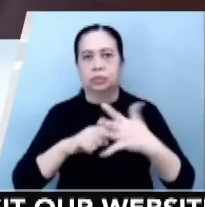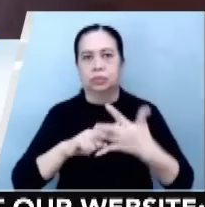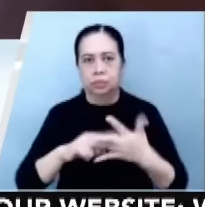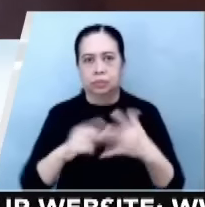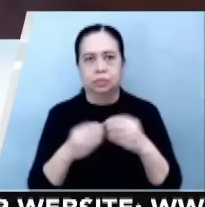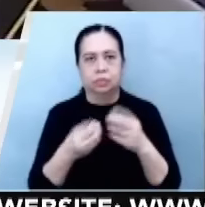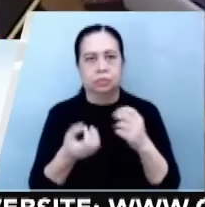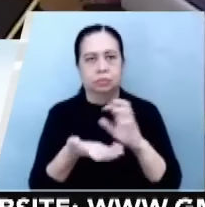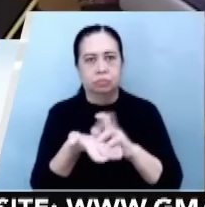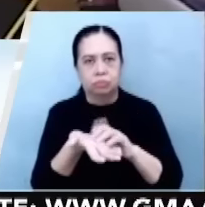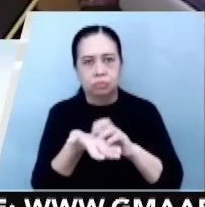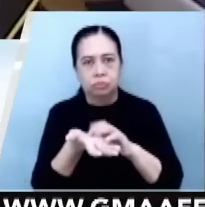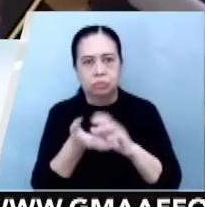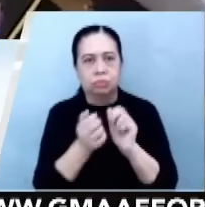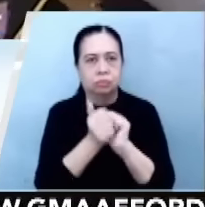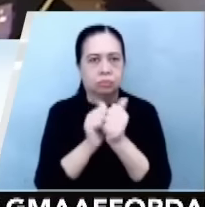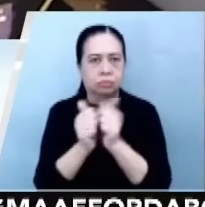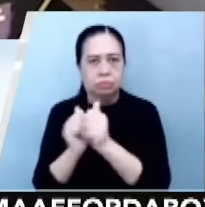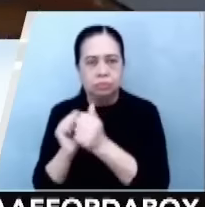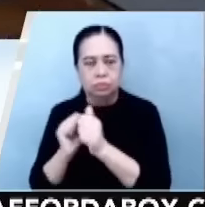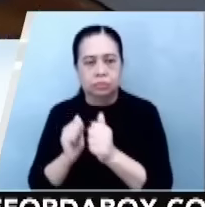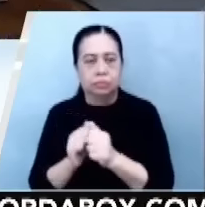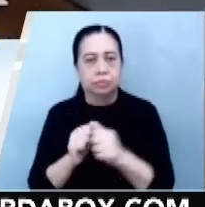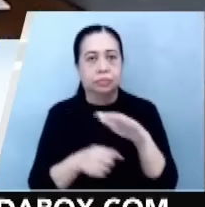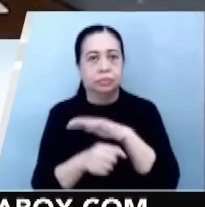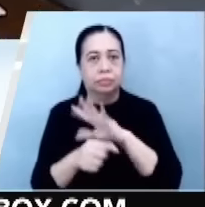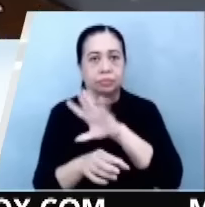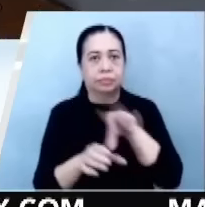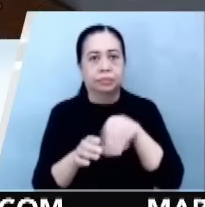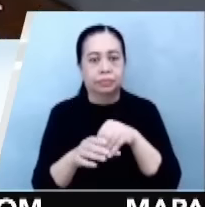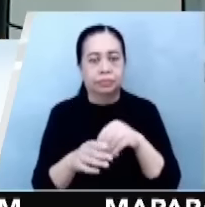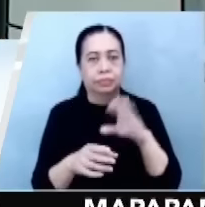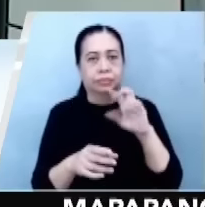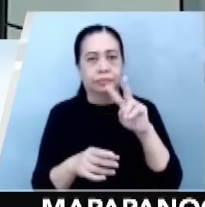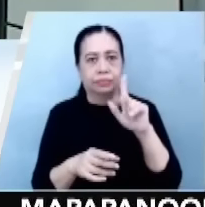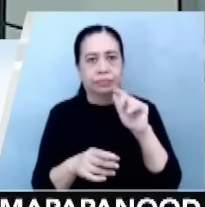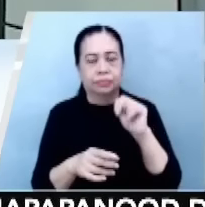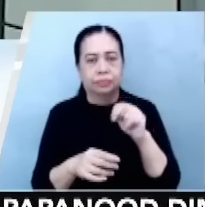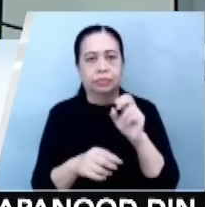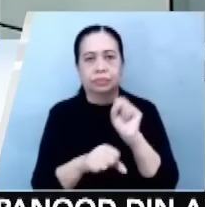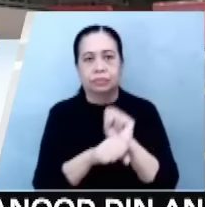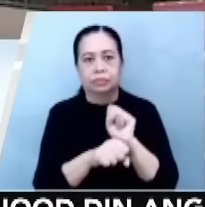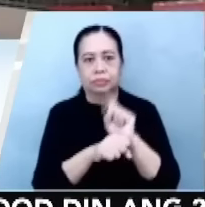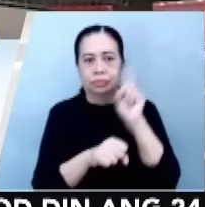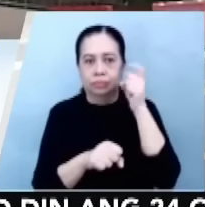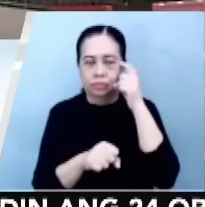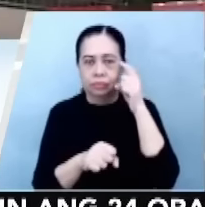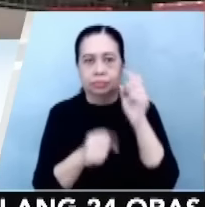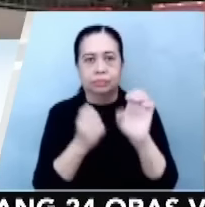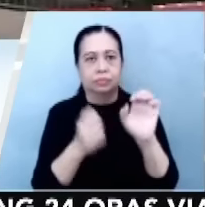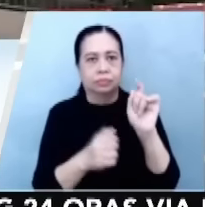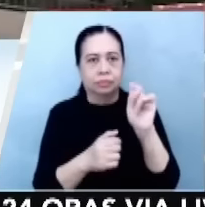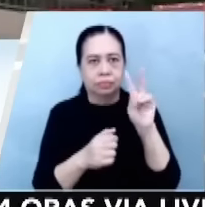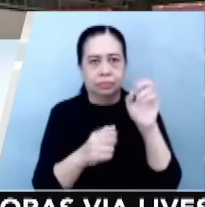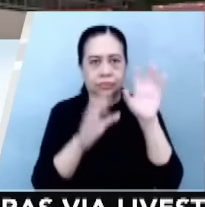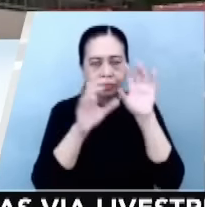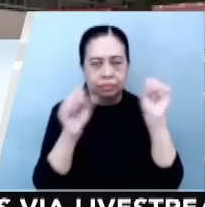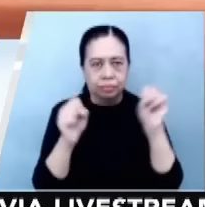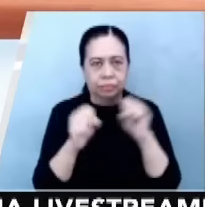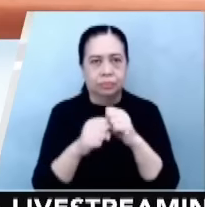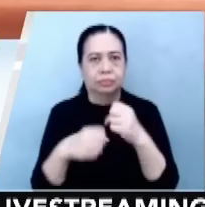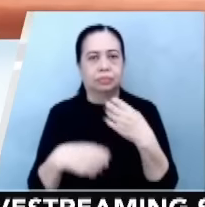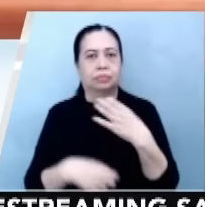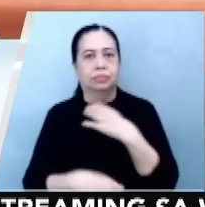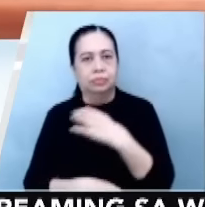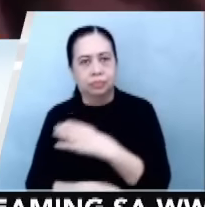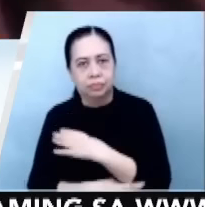ng mga adjustments. Saklaw ng taas sahod ng mga civilian government personnel sa executive branch, sa legislative o sa Kongreso at Senado,